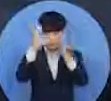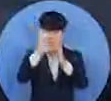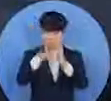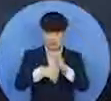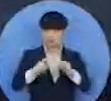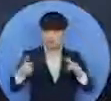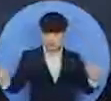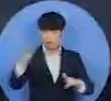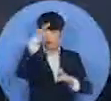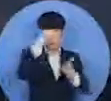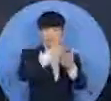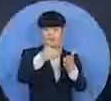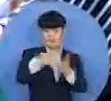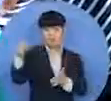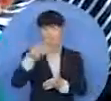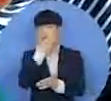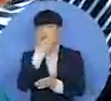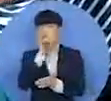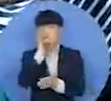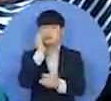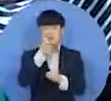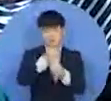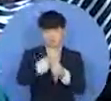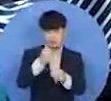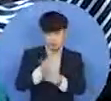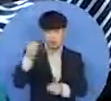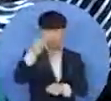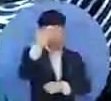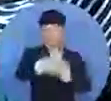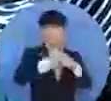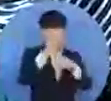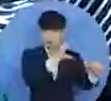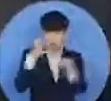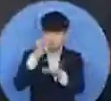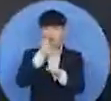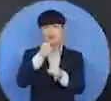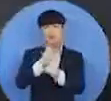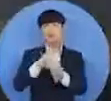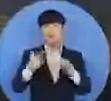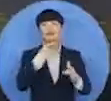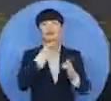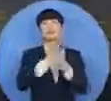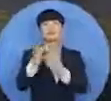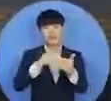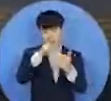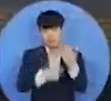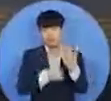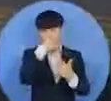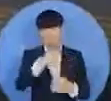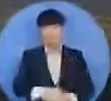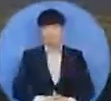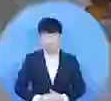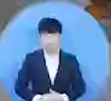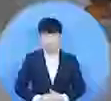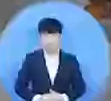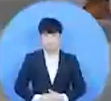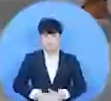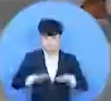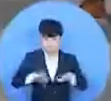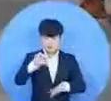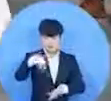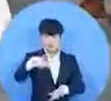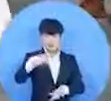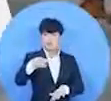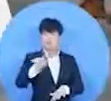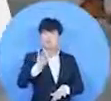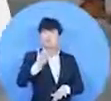체험마당에는 맥강공예, 아로마테라피 천연 화장품 만들기, 냅킨 아트 등 체험 프로그램이 마련되었습니다. 한마당